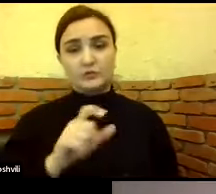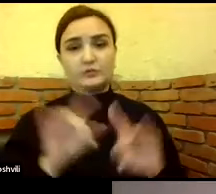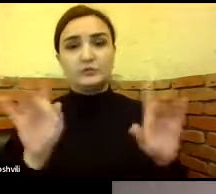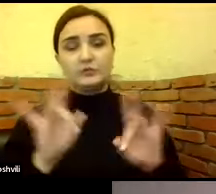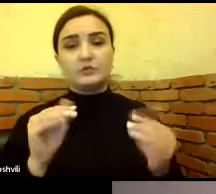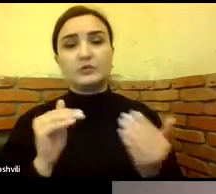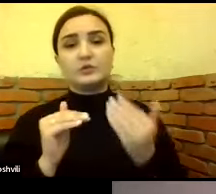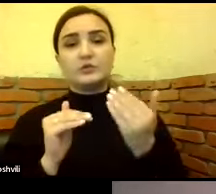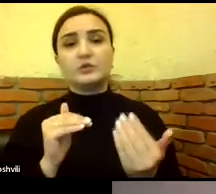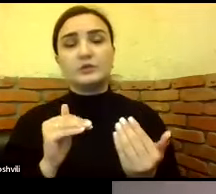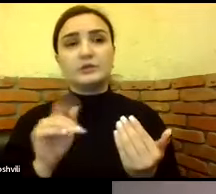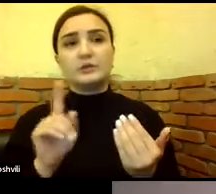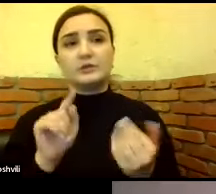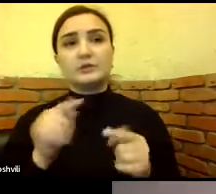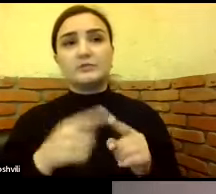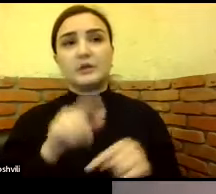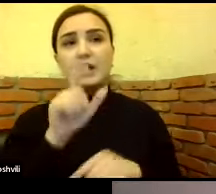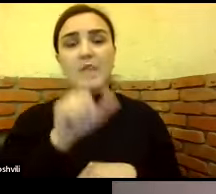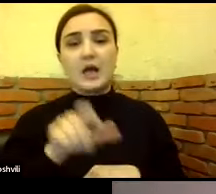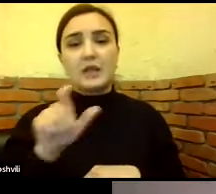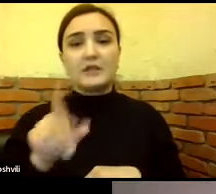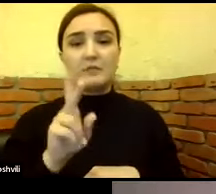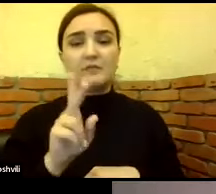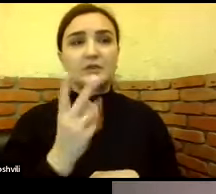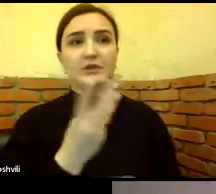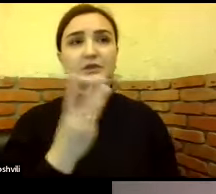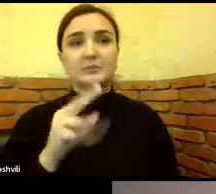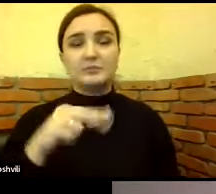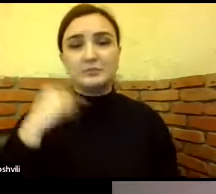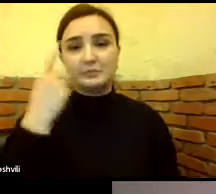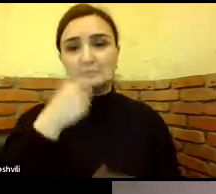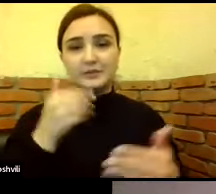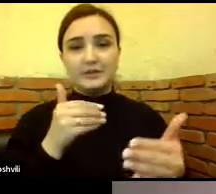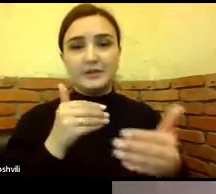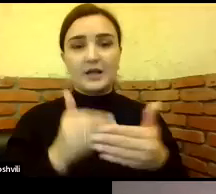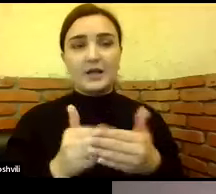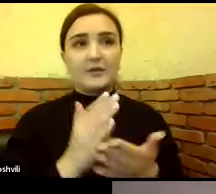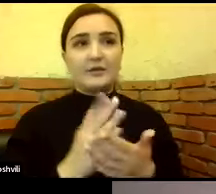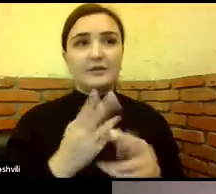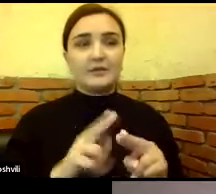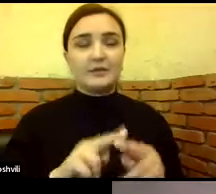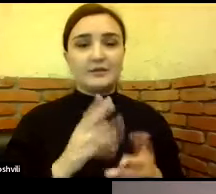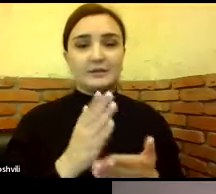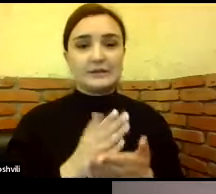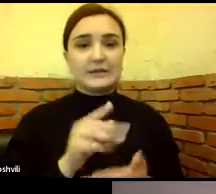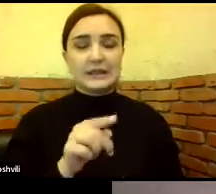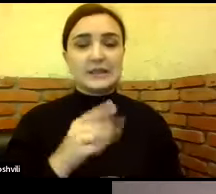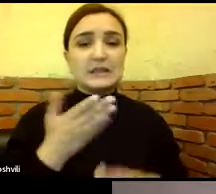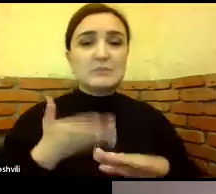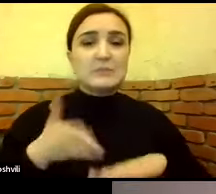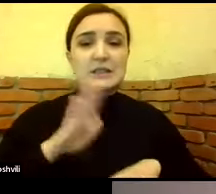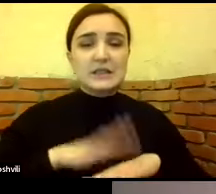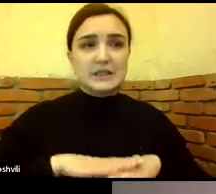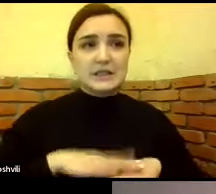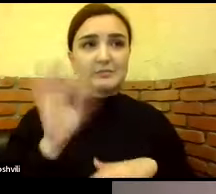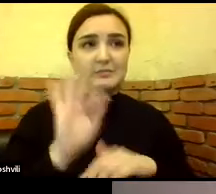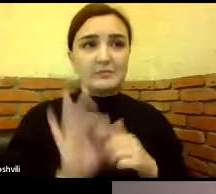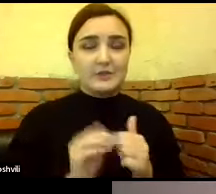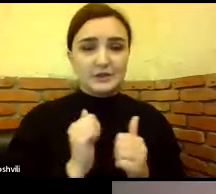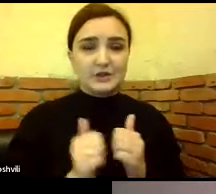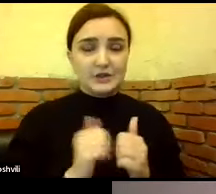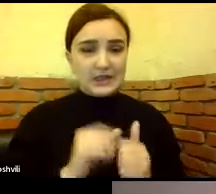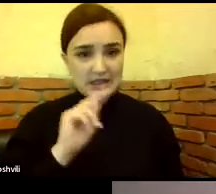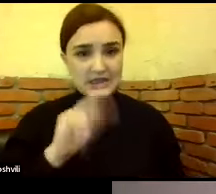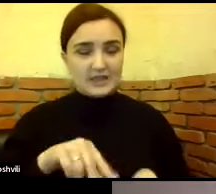შემიჩნევია იმ ადამიანებში, რომლებიც შემოპირებთან ახლოს არიან, ერთ-ერთი არის ძალიან ძიმე ხშირ შემთხვევაში დანაშაულის